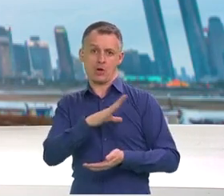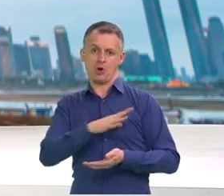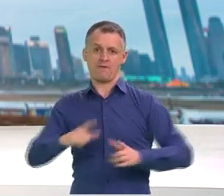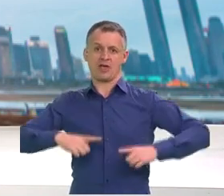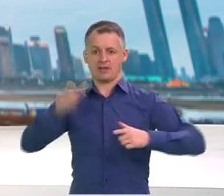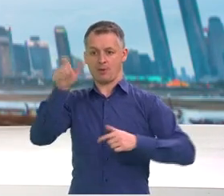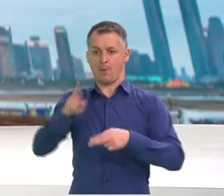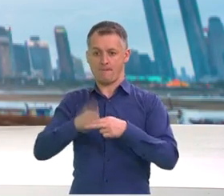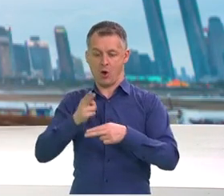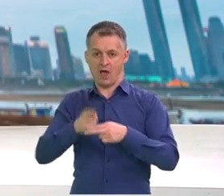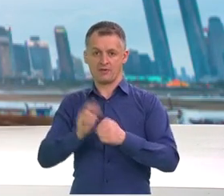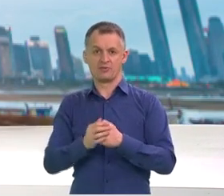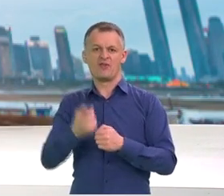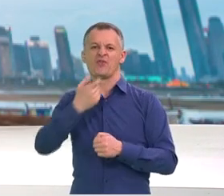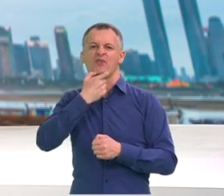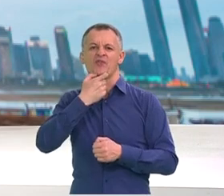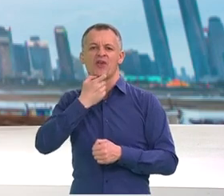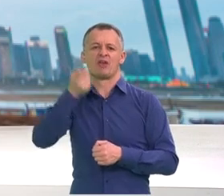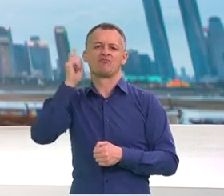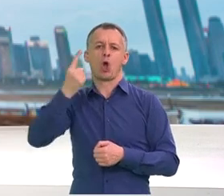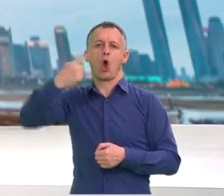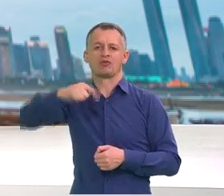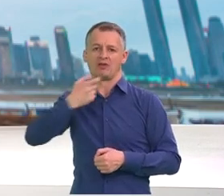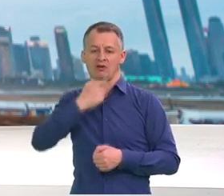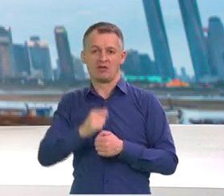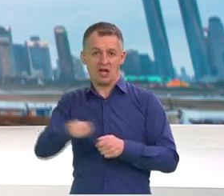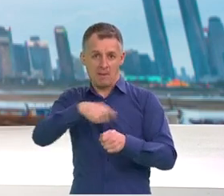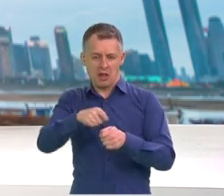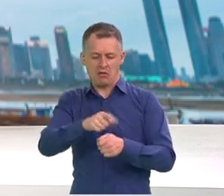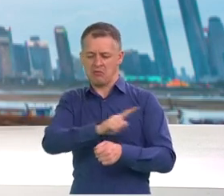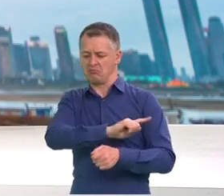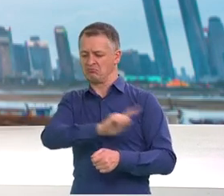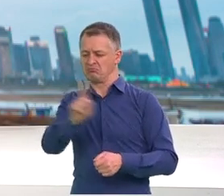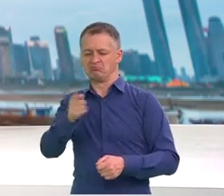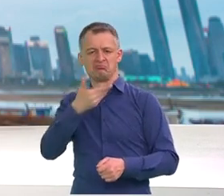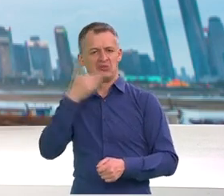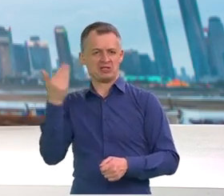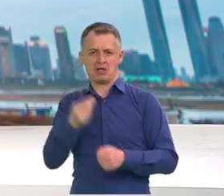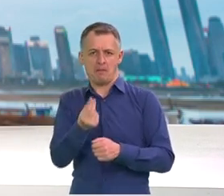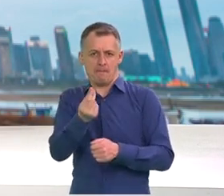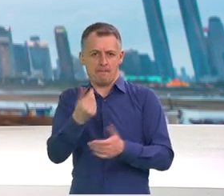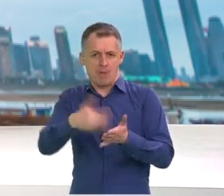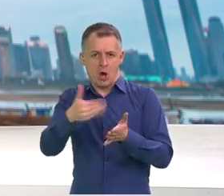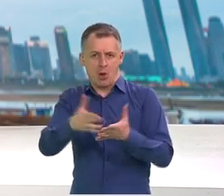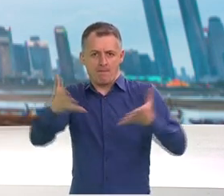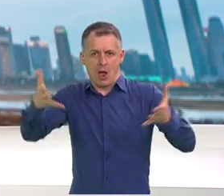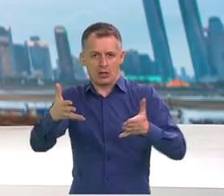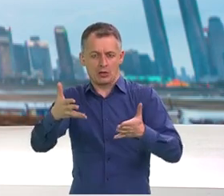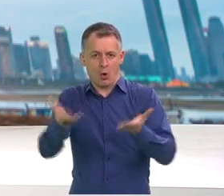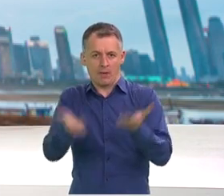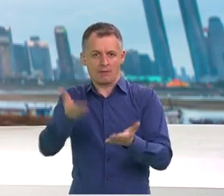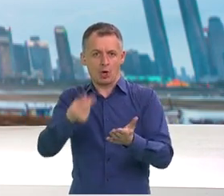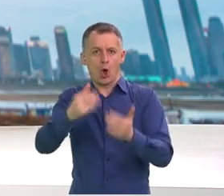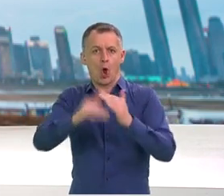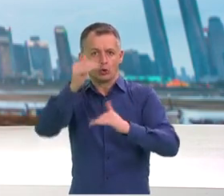Sunt vechi de peste 100 de ani, iar de reabilitare nici nu poate fi vorba. Costurile ar fi mult prea mari decât construcția unor corpuri noi, spun